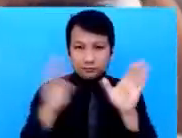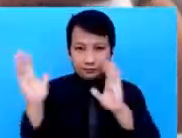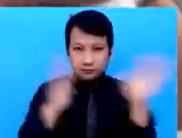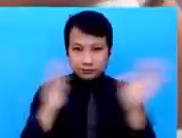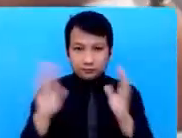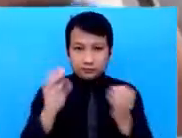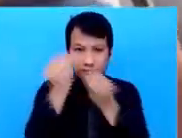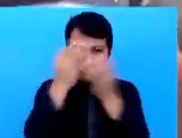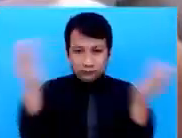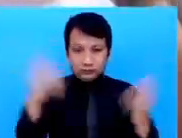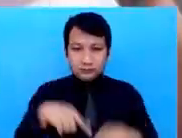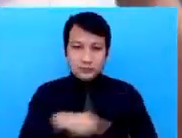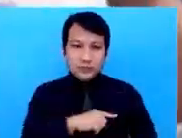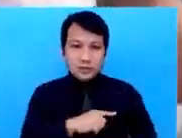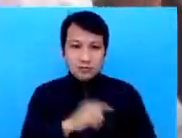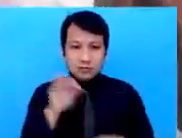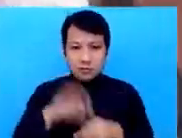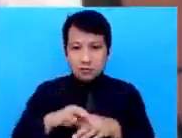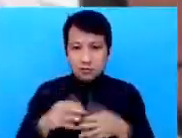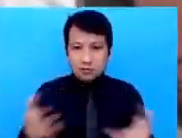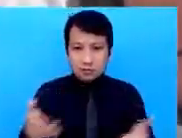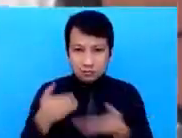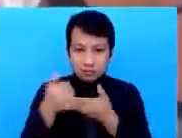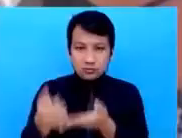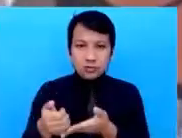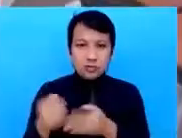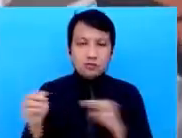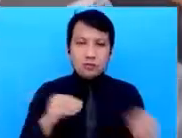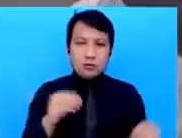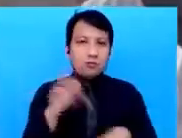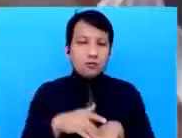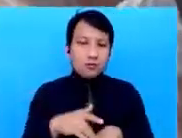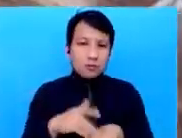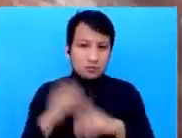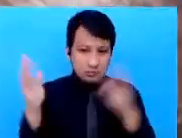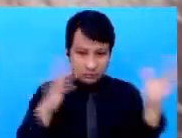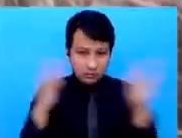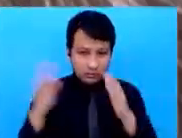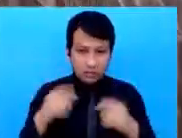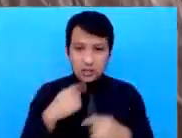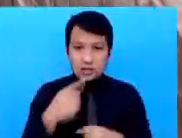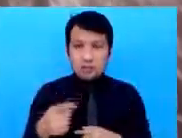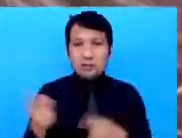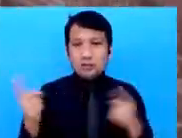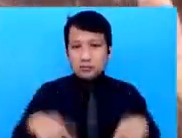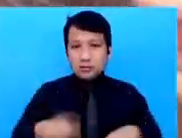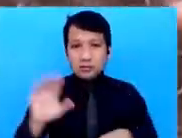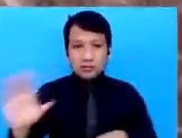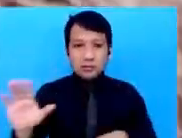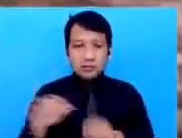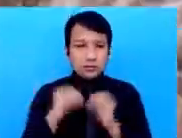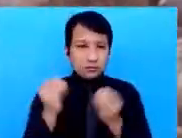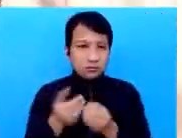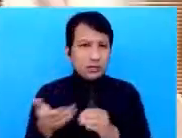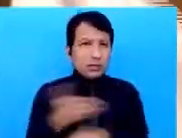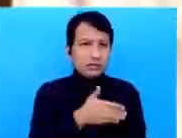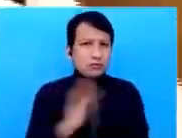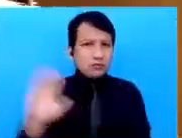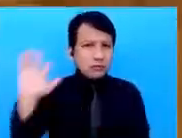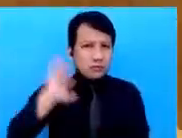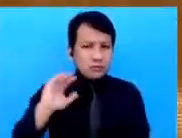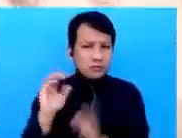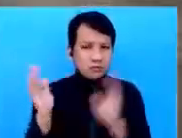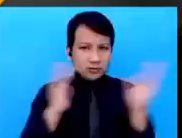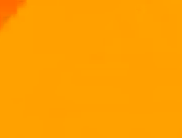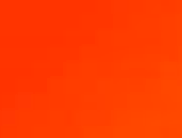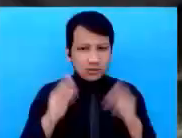niya, may election man o wala, ay kikilos sila basta may sakuna. Bagay na ginagawa na raw ng kanyang tanggapan maski noong mga nakaraang kalamidad.